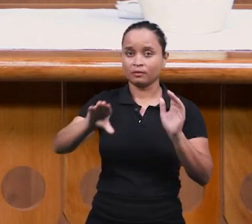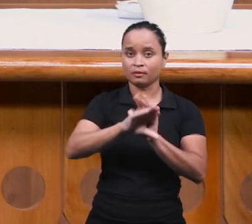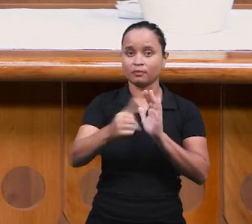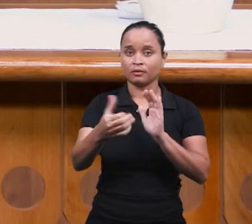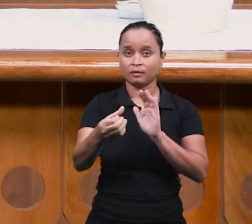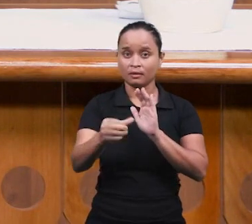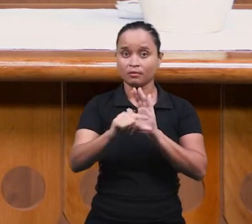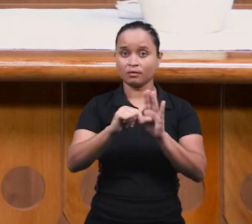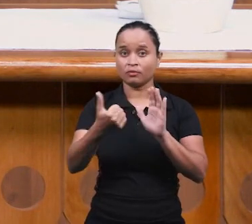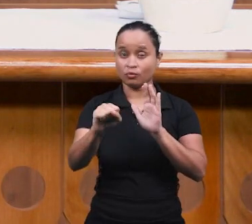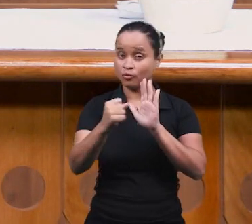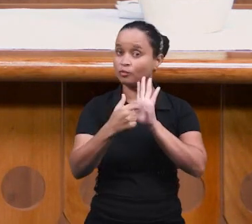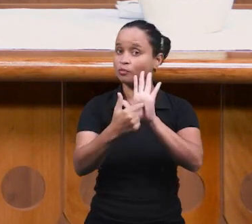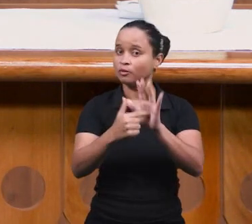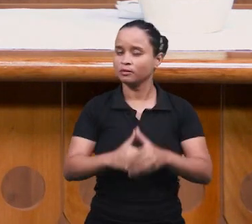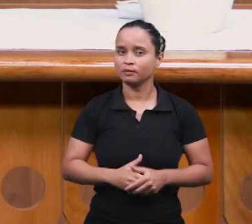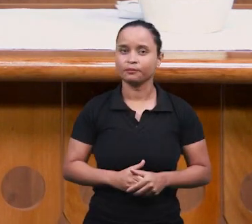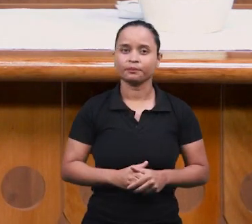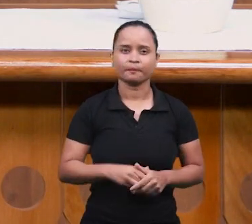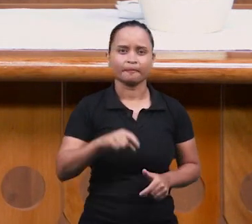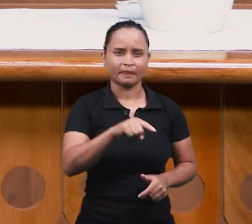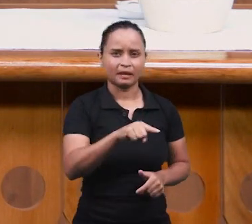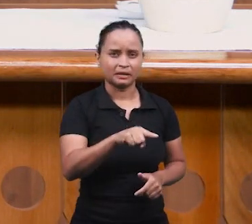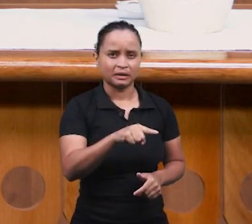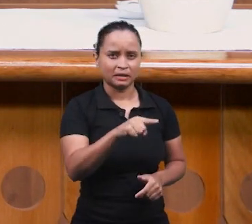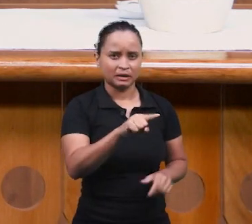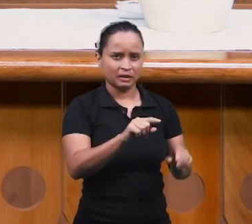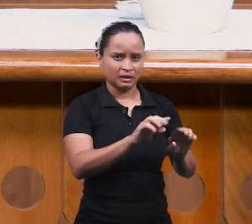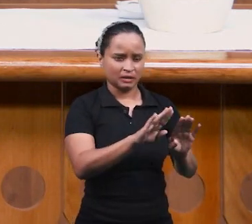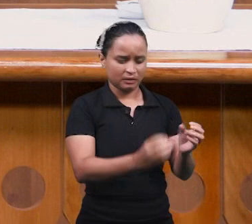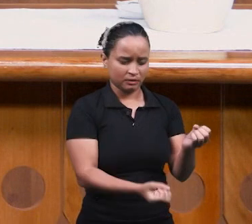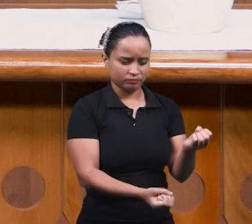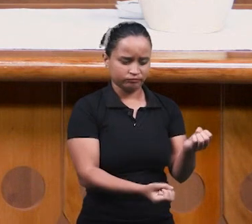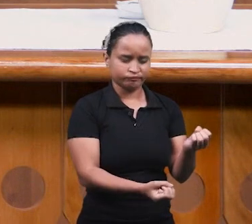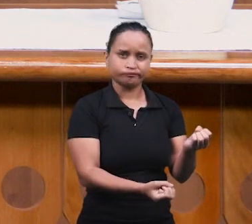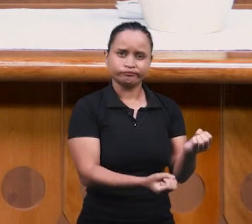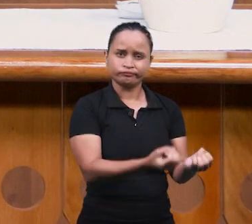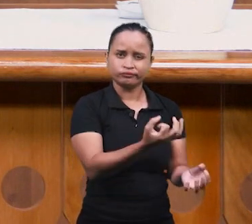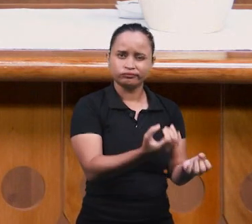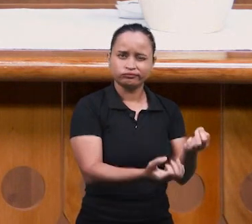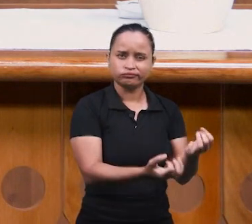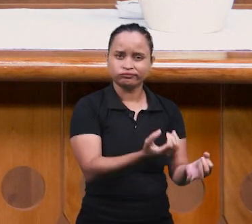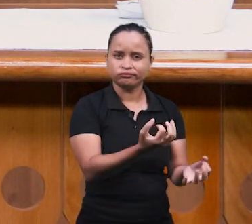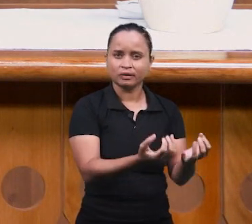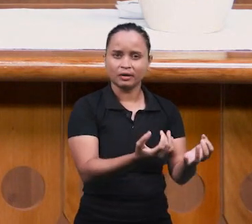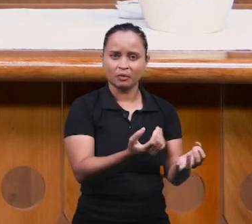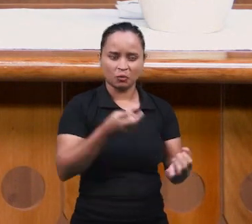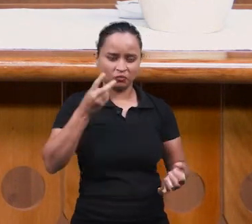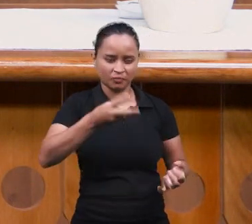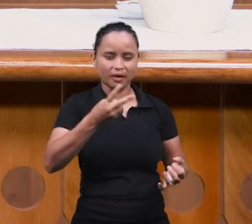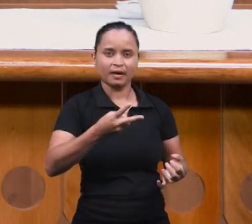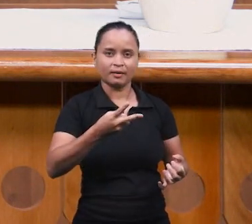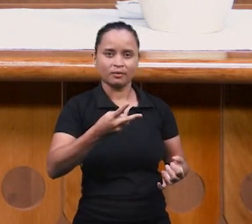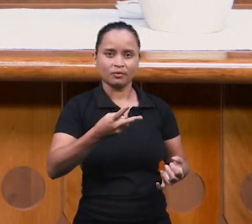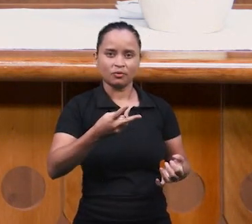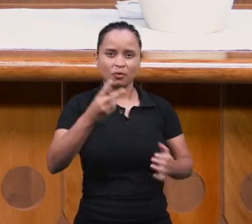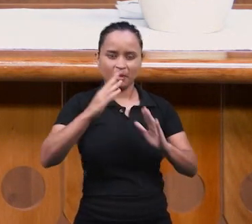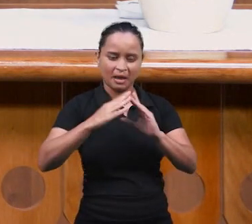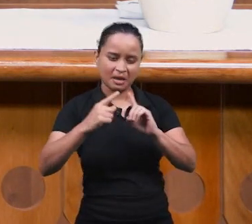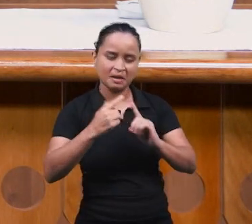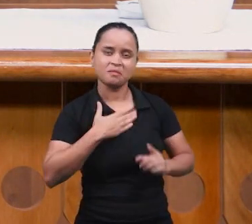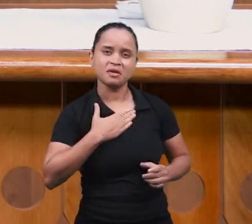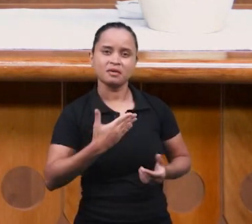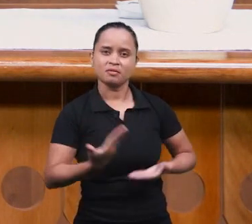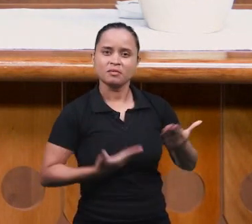verset 18, dit « Les portes de l'enfer ne vont pas rester contre elle, contre mon Église. » Donc, la